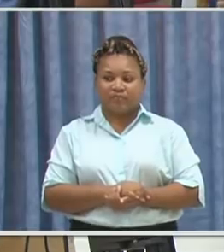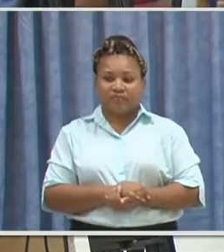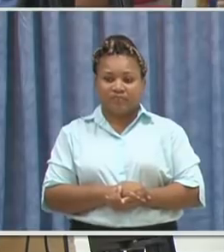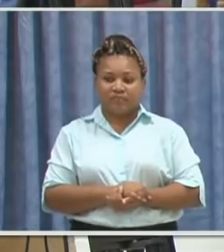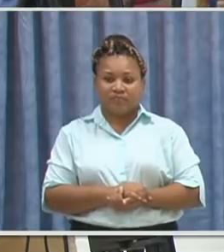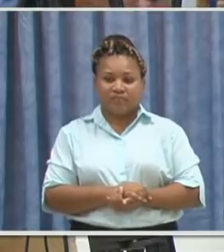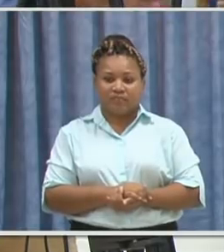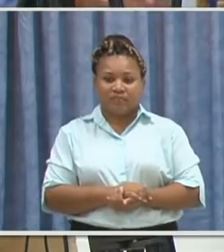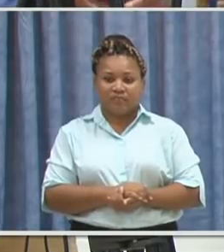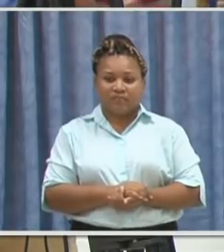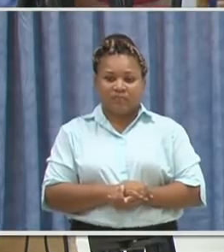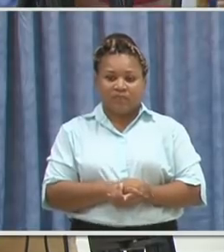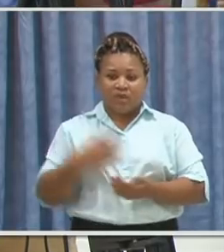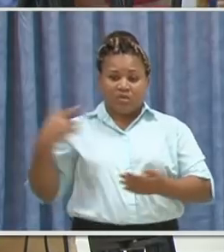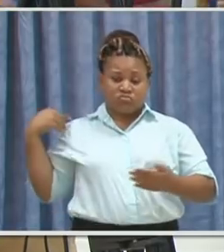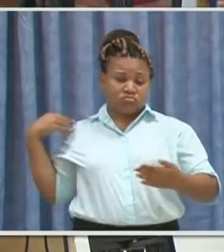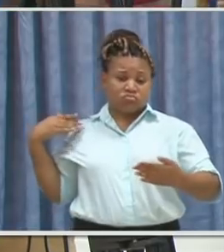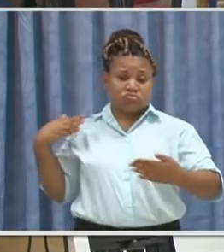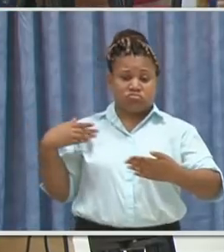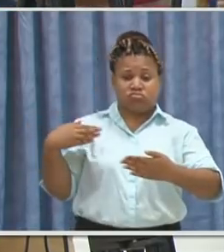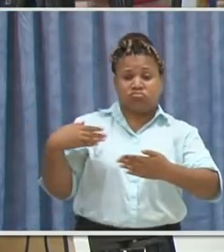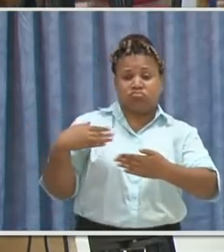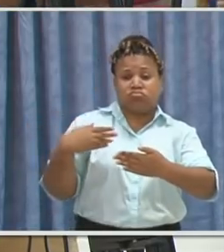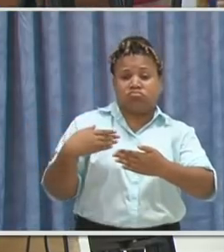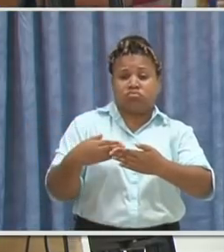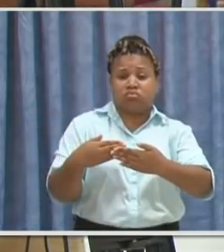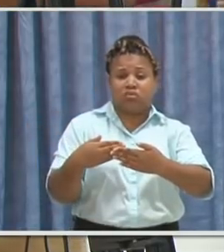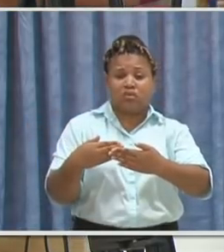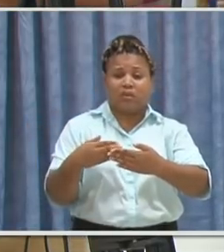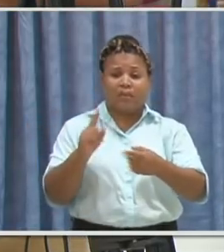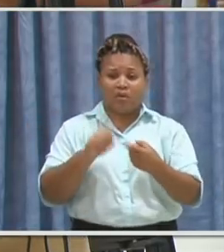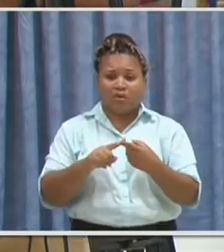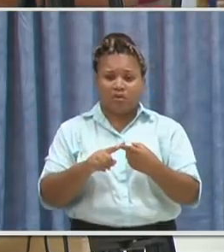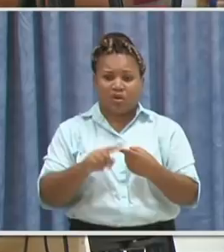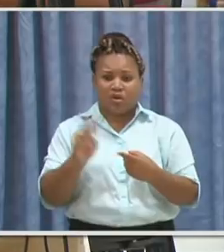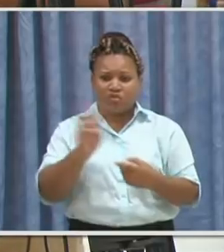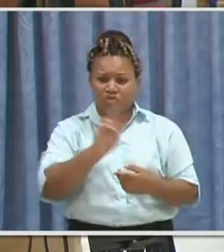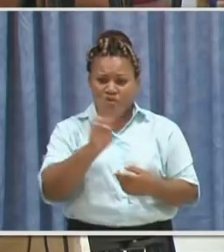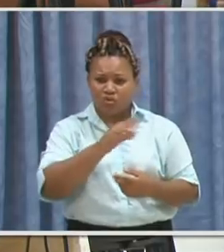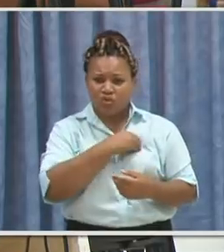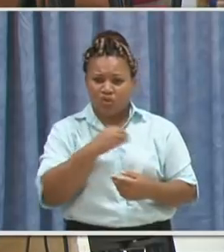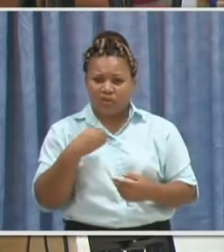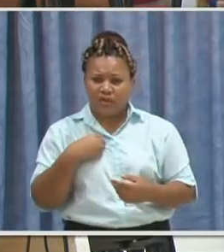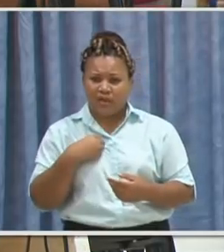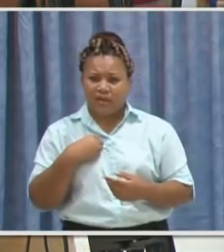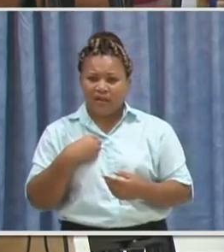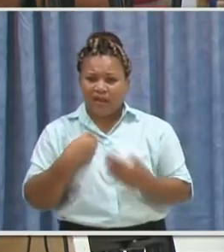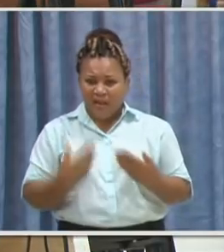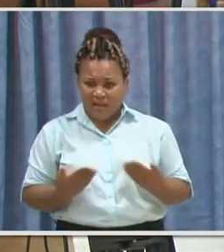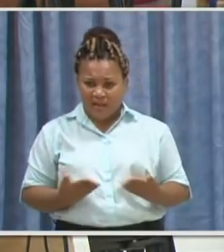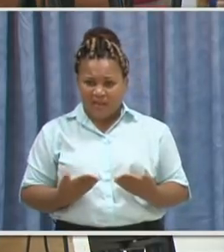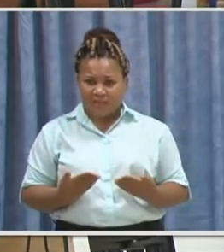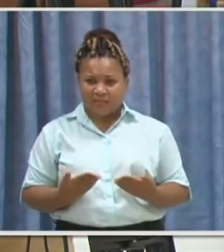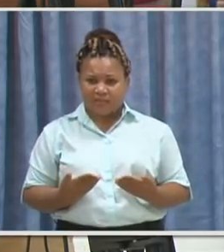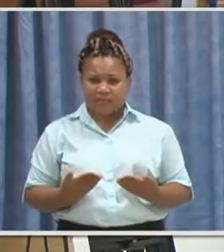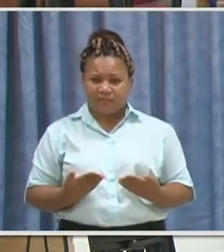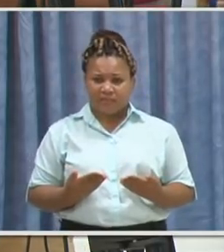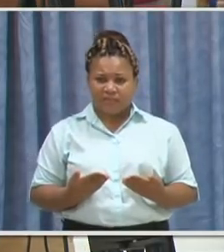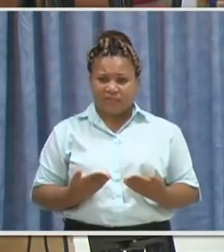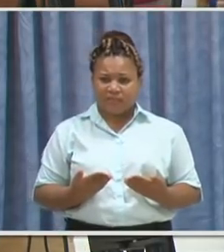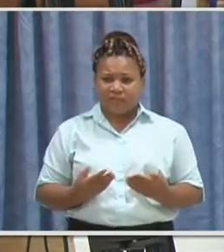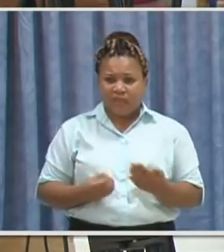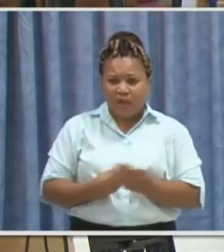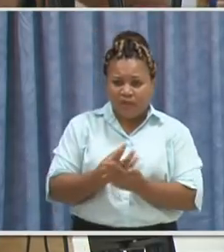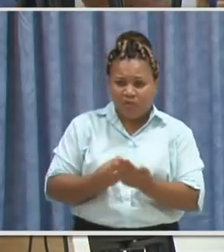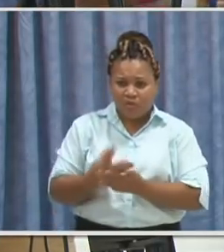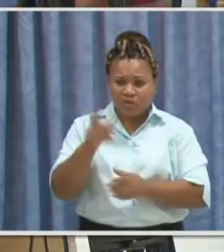appease public opinion pour dire sa décision, il y a une décision qui ne bien gagne pas. Merci.